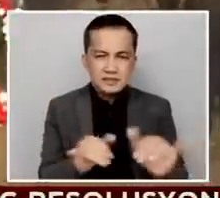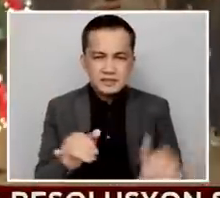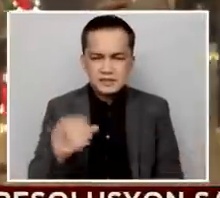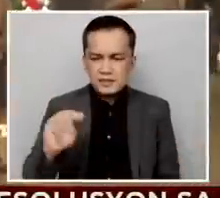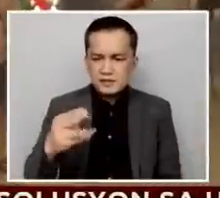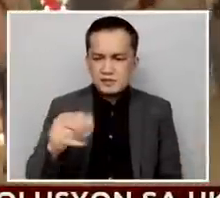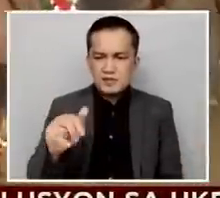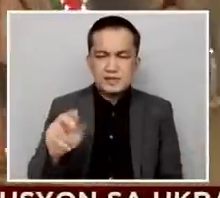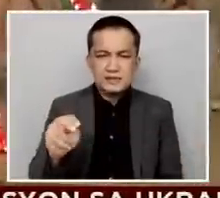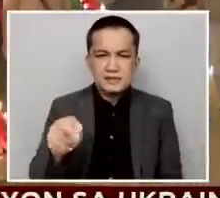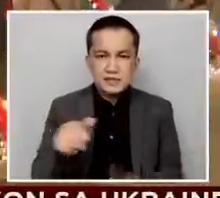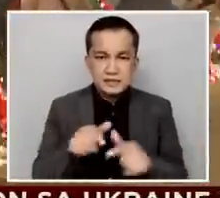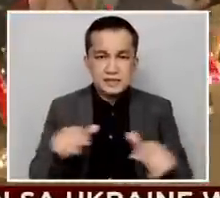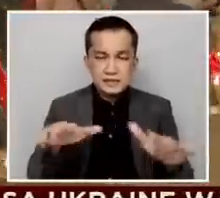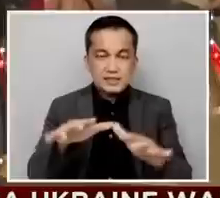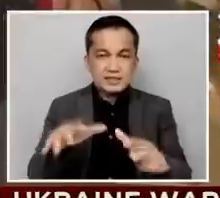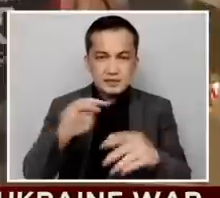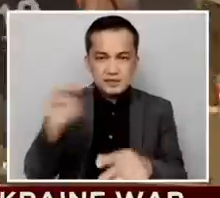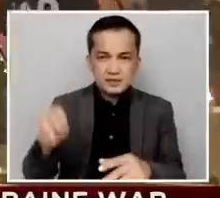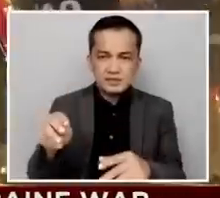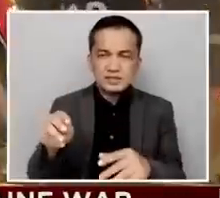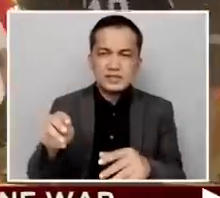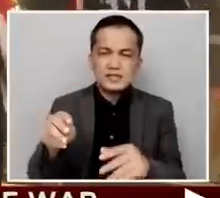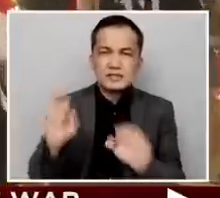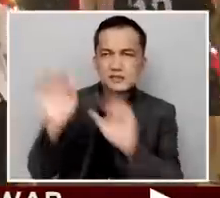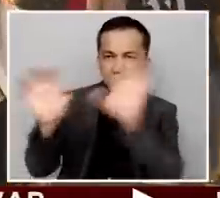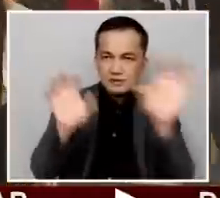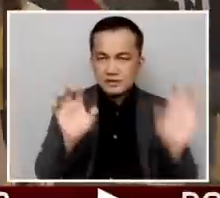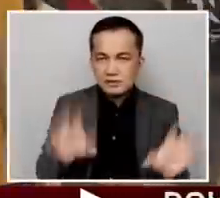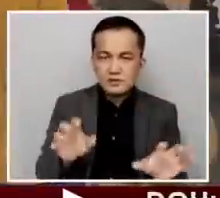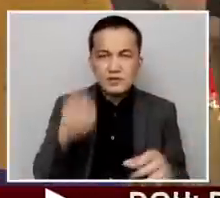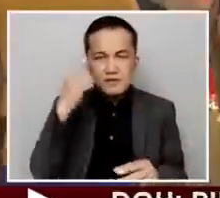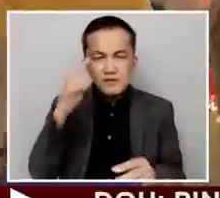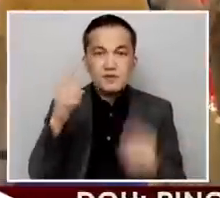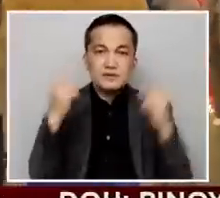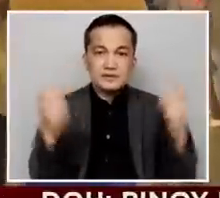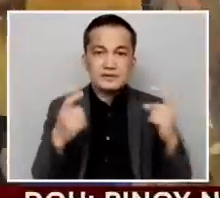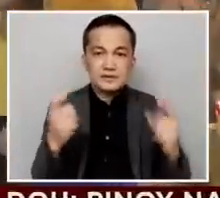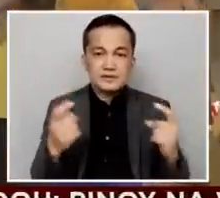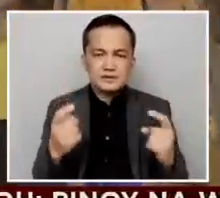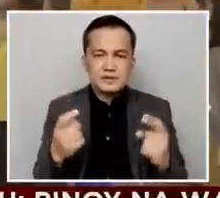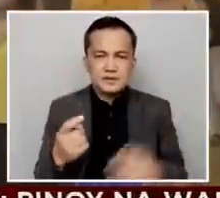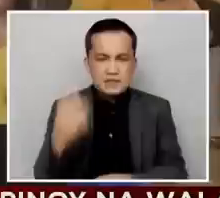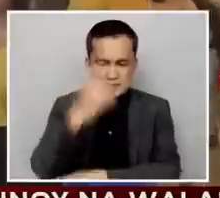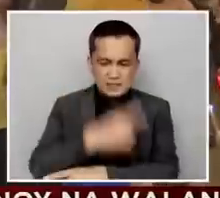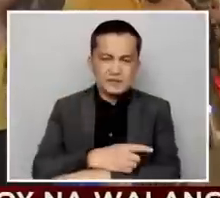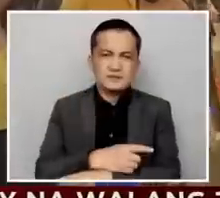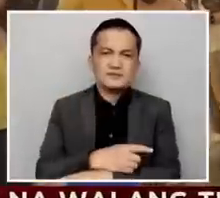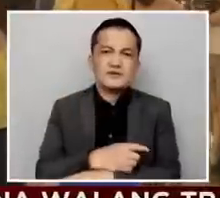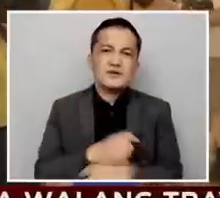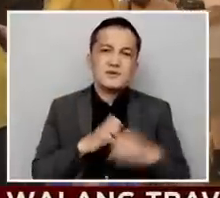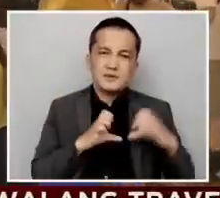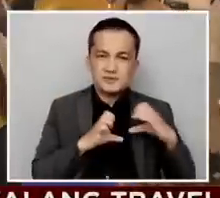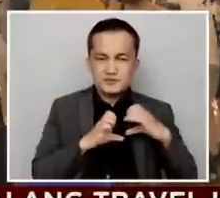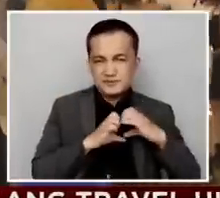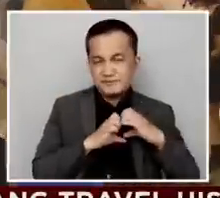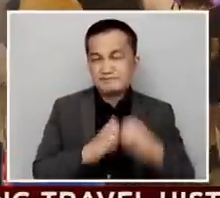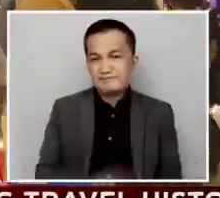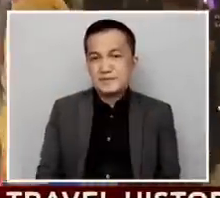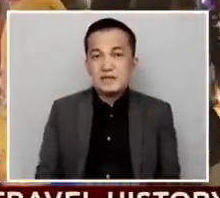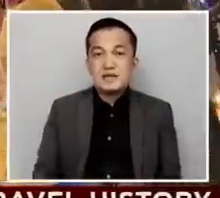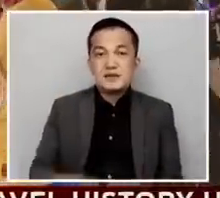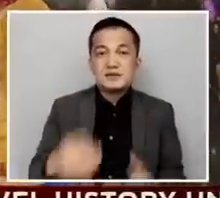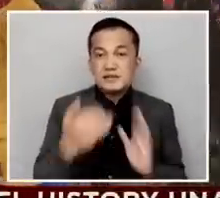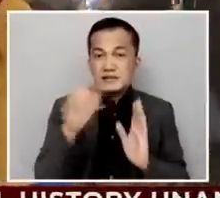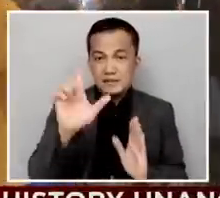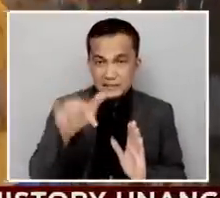Garden sa Maynila na binihisan para lamang sa pagdiriwang ng araw ng mga puso. Abangan po ang live